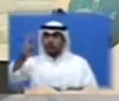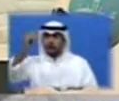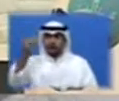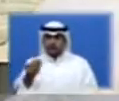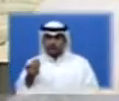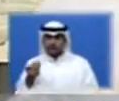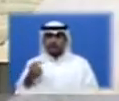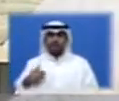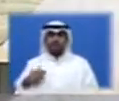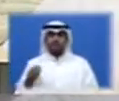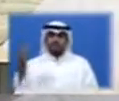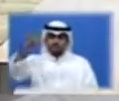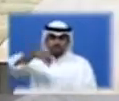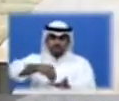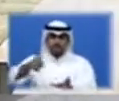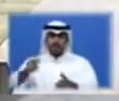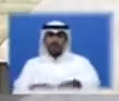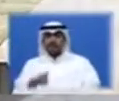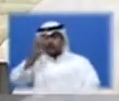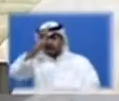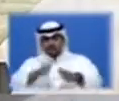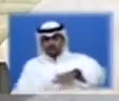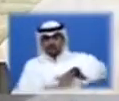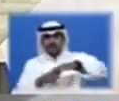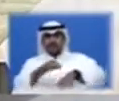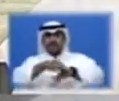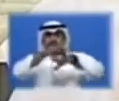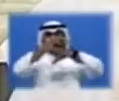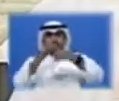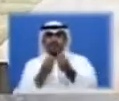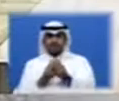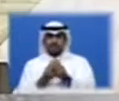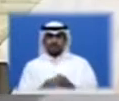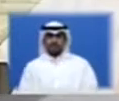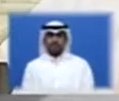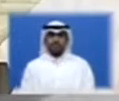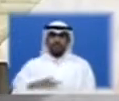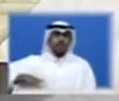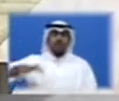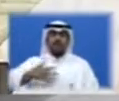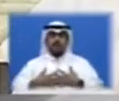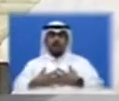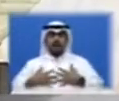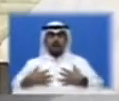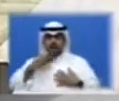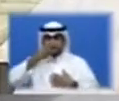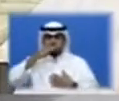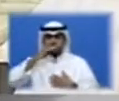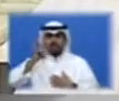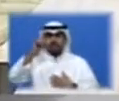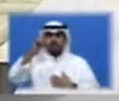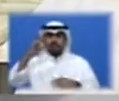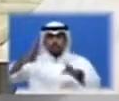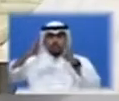البلاد المفدى. هنأ أنفسنا بلقب صاحب السمو بالقائد الإنساني، وهو